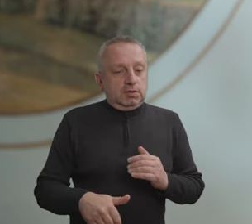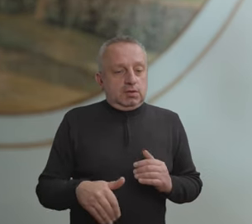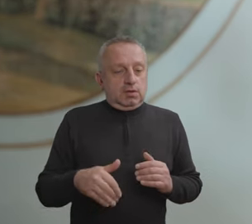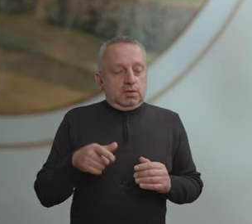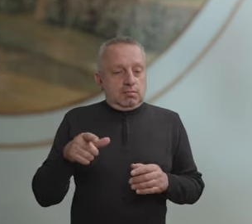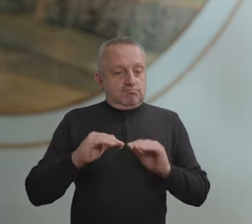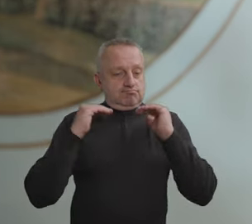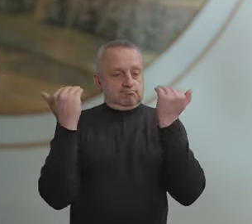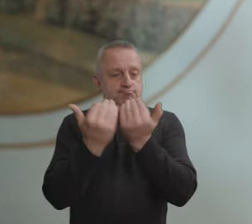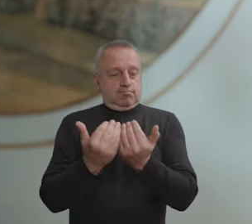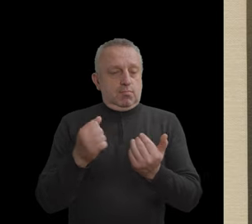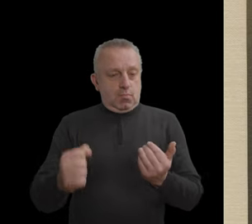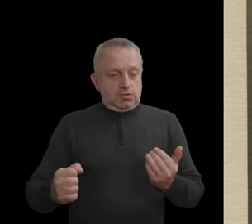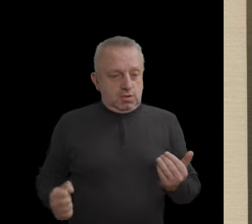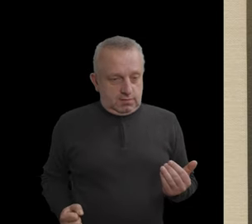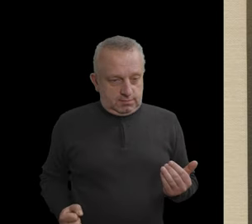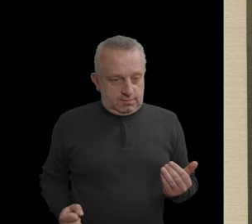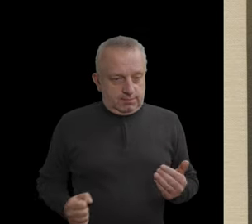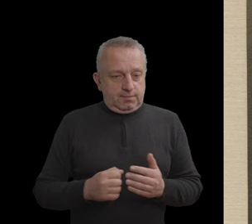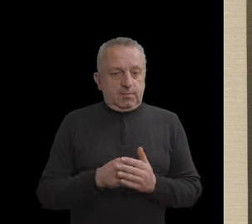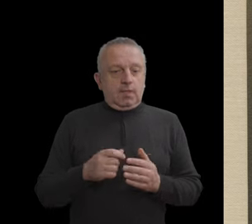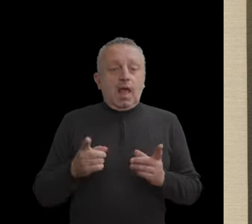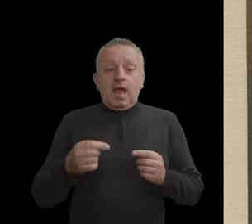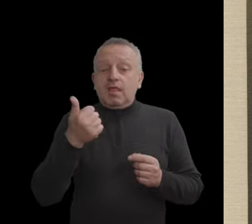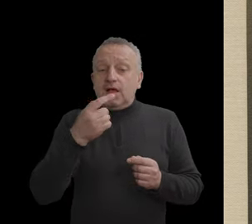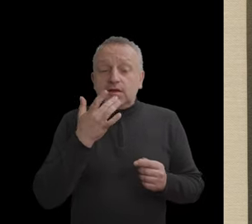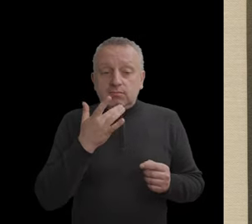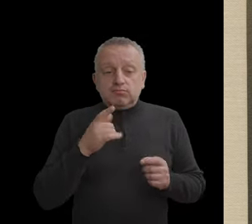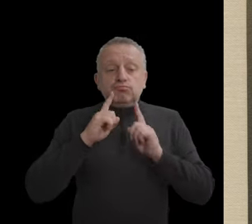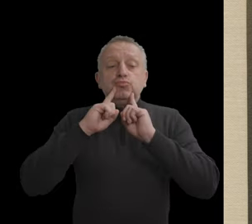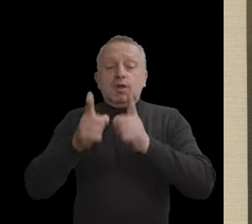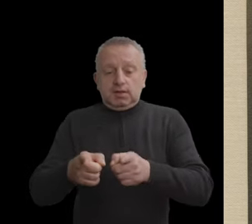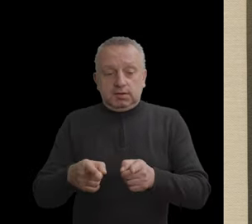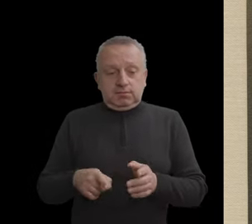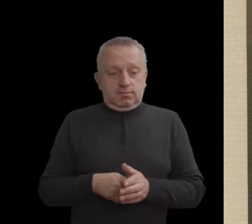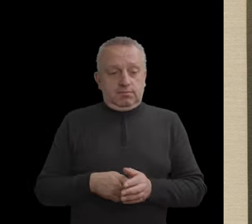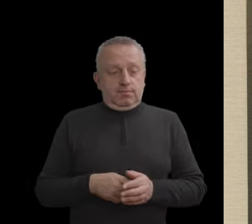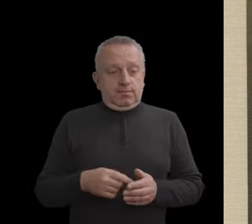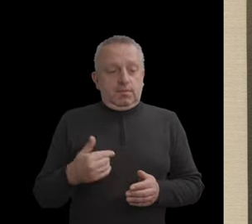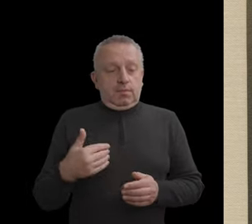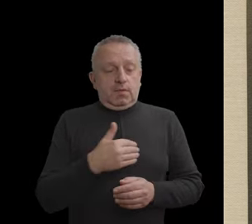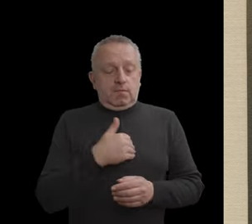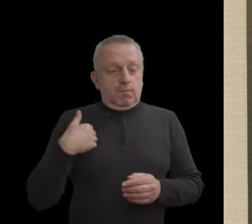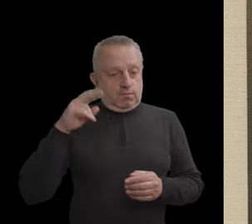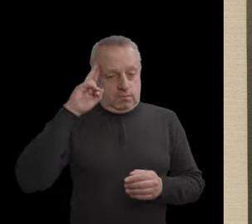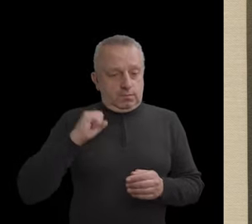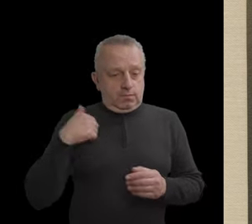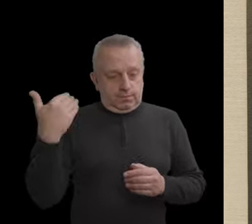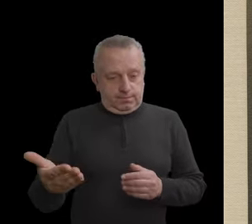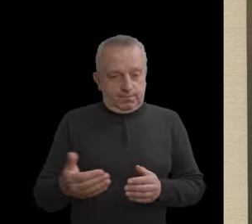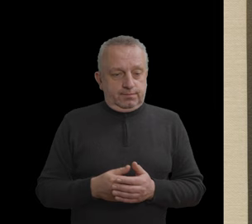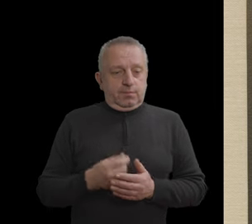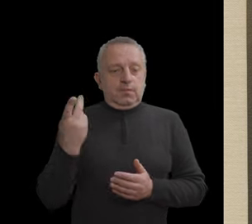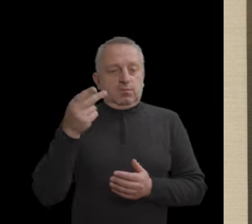tysięcy ówczesnych dolarów. Za symbolicznego dolara przekazał ten gmach wolnej